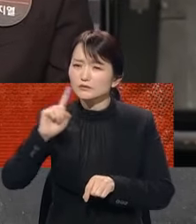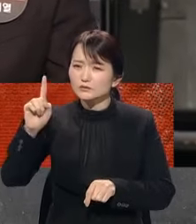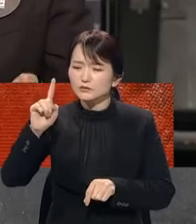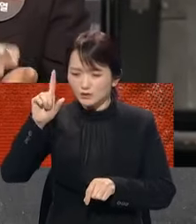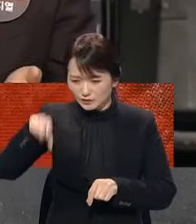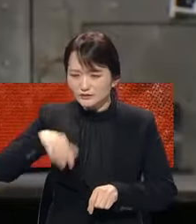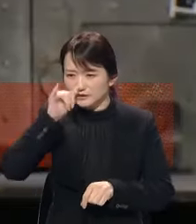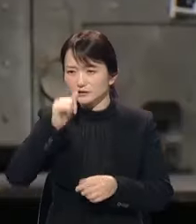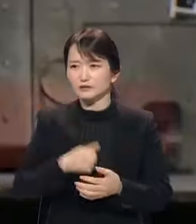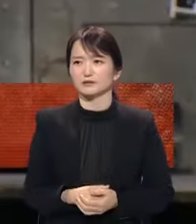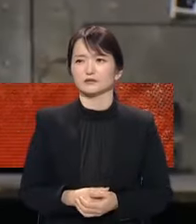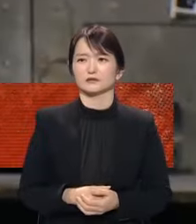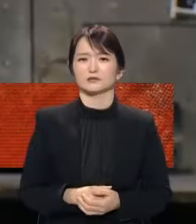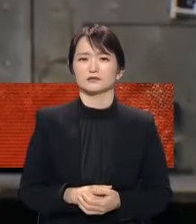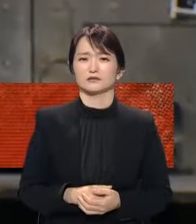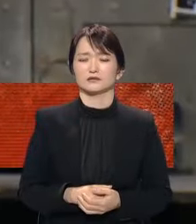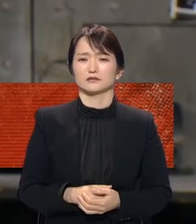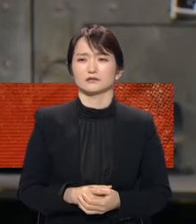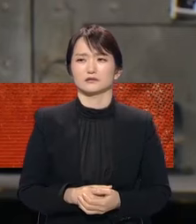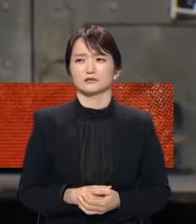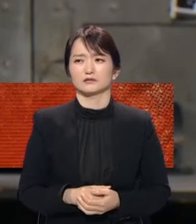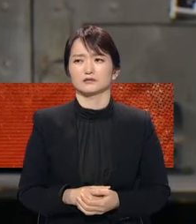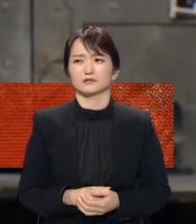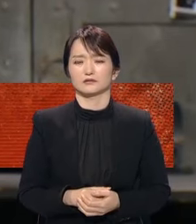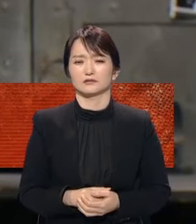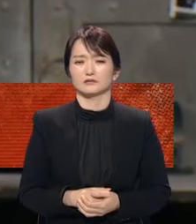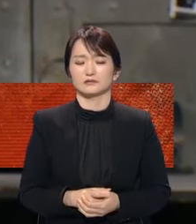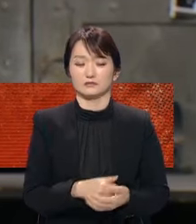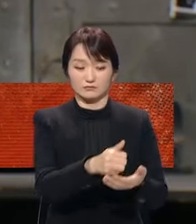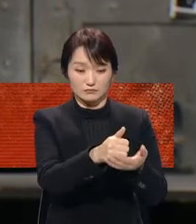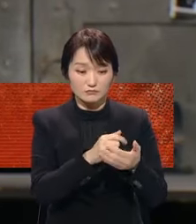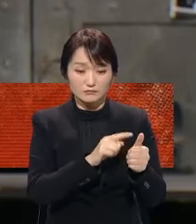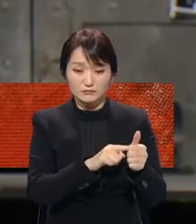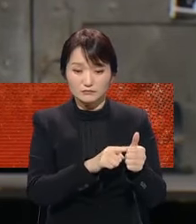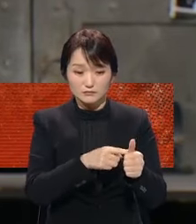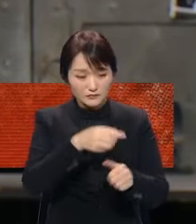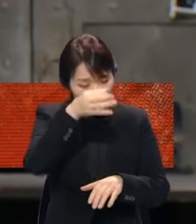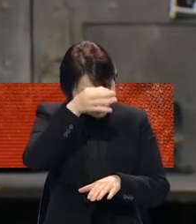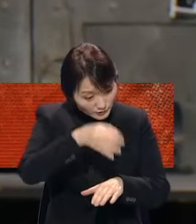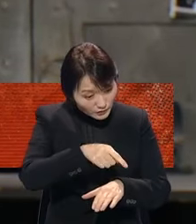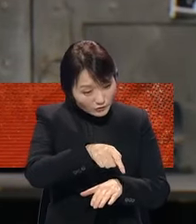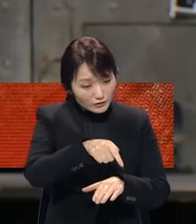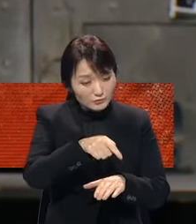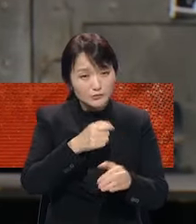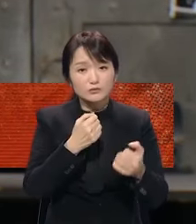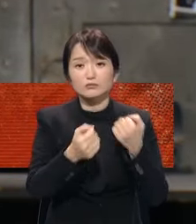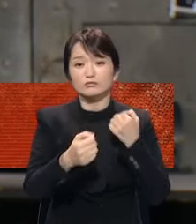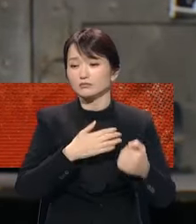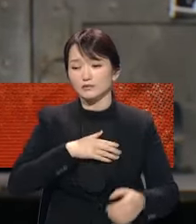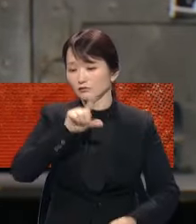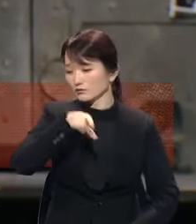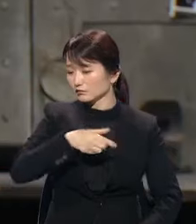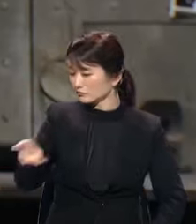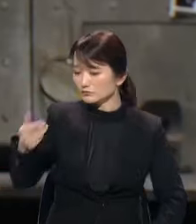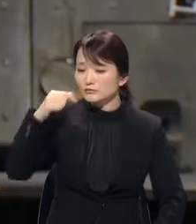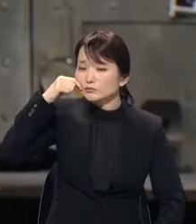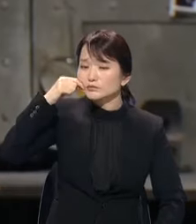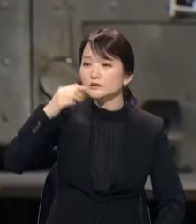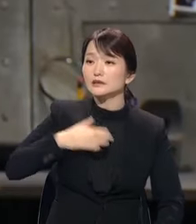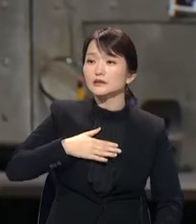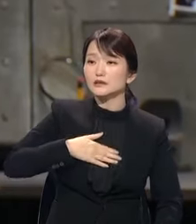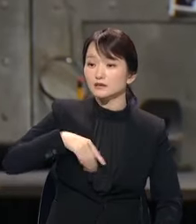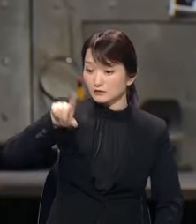다시 빼주겠다고 가져가실 때도 있고 근데 이 손님은 죄송하다고 정중하게 욕을 했는데도 불구하고 나 못 줘. 이거 카드값 받으면